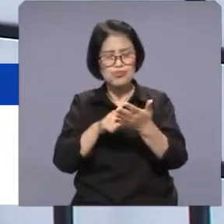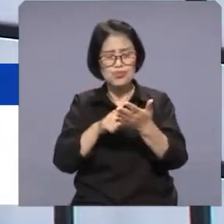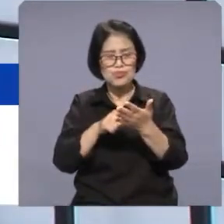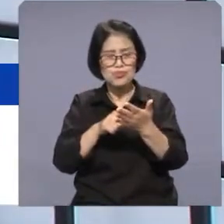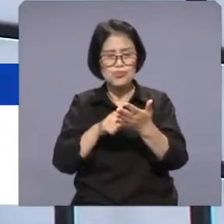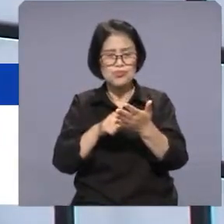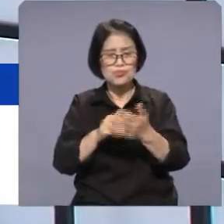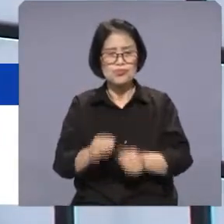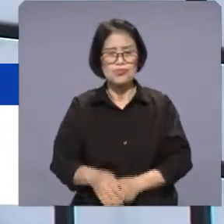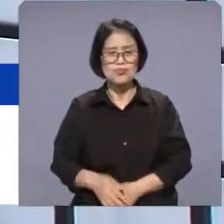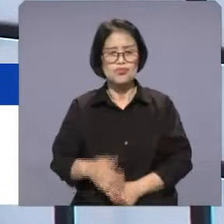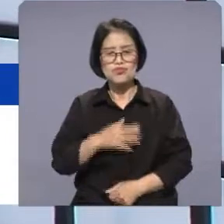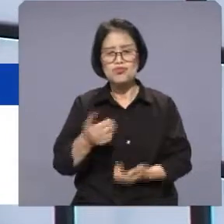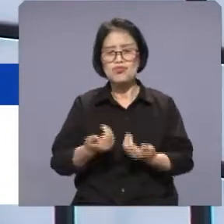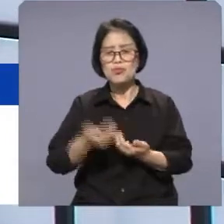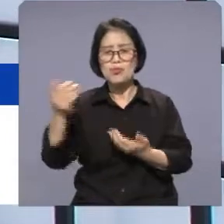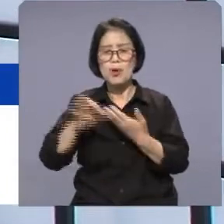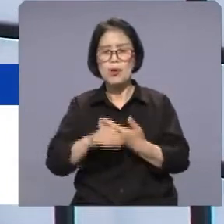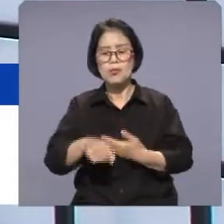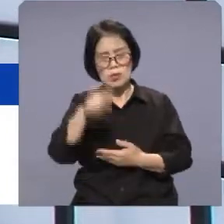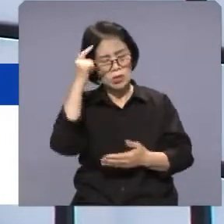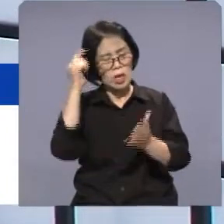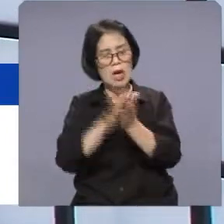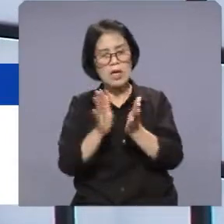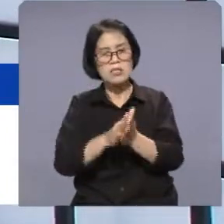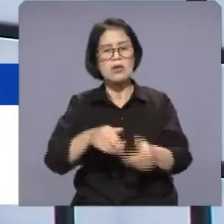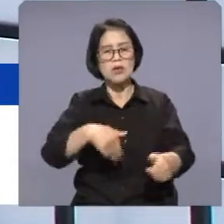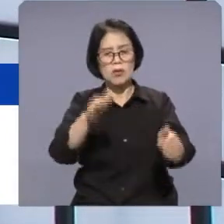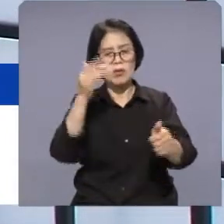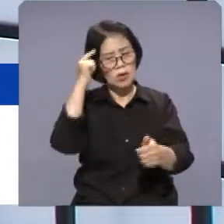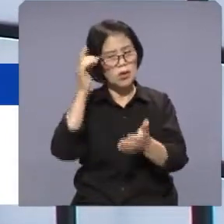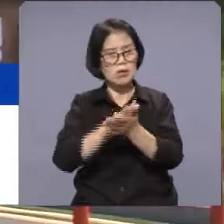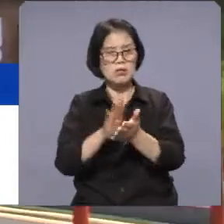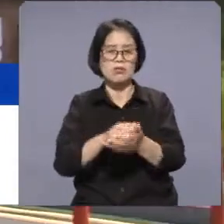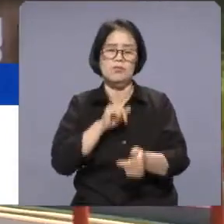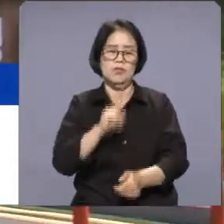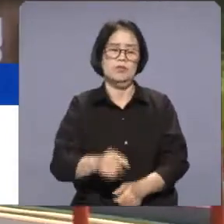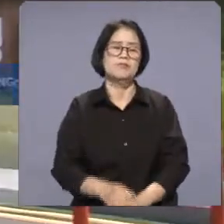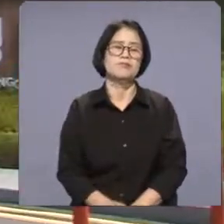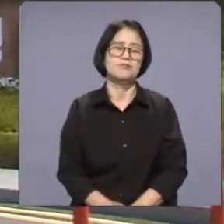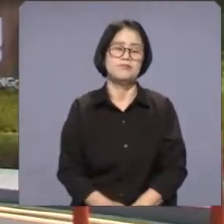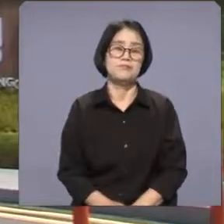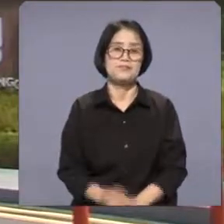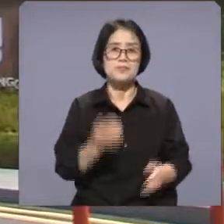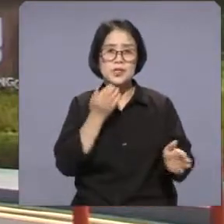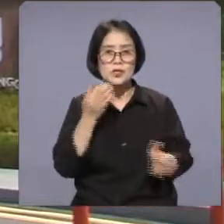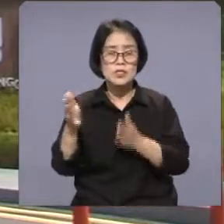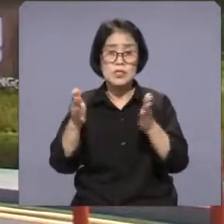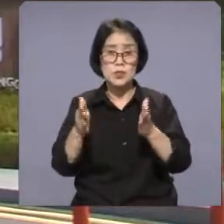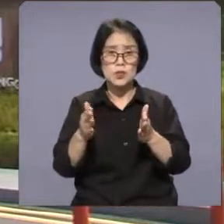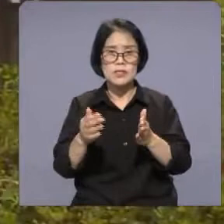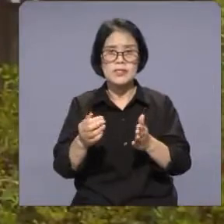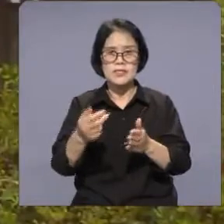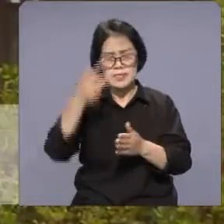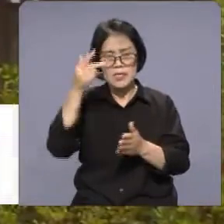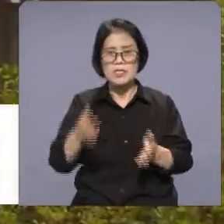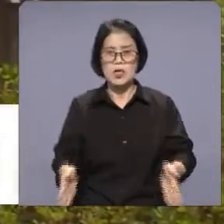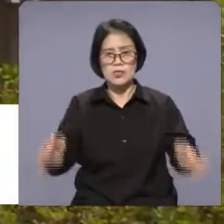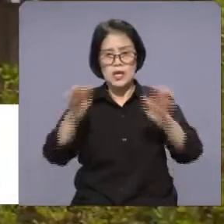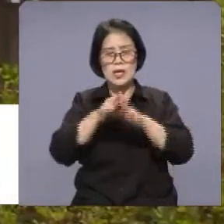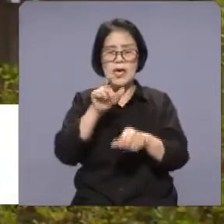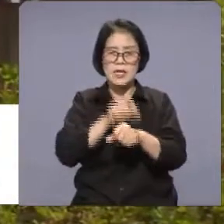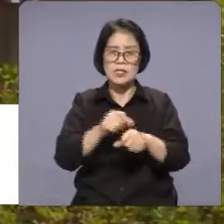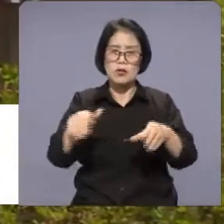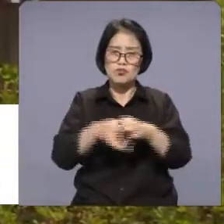거고 우리 떠나고 나면 리넨 알아서 사라지 이걸로 경기도는 예 청사의 행정 문화 관련